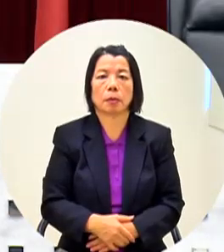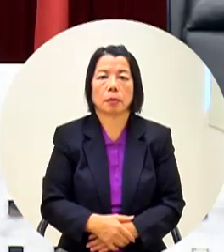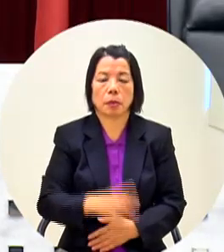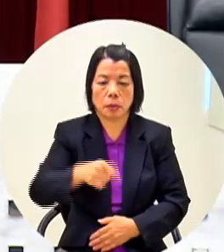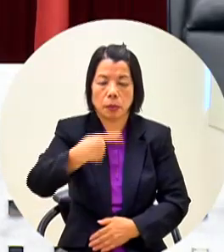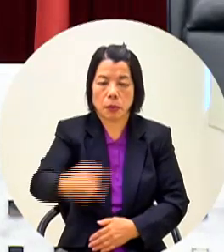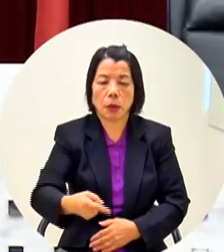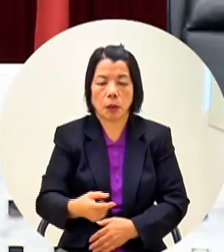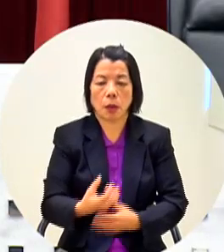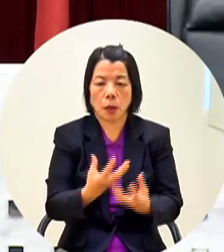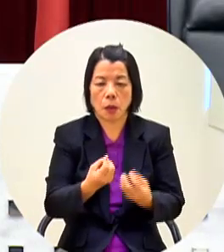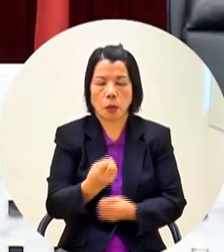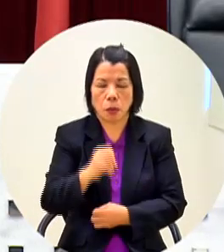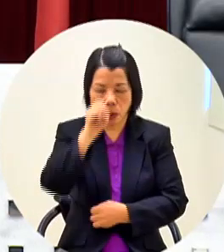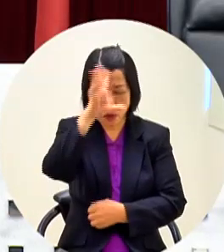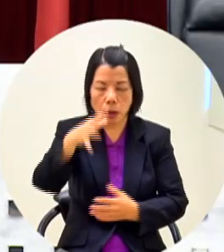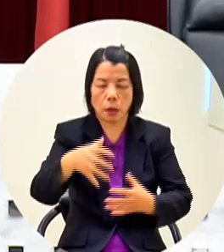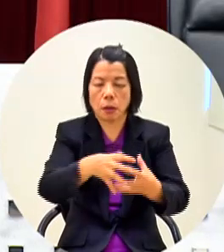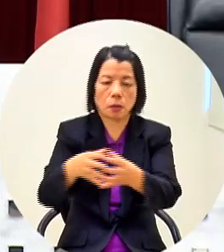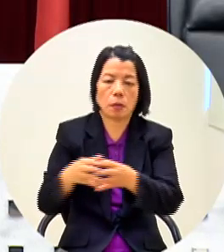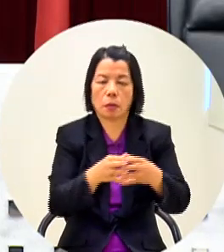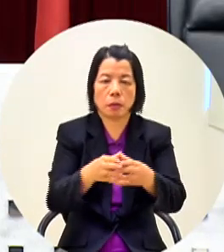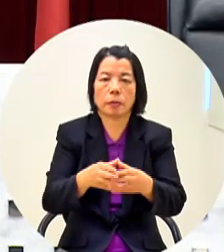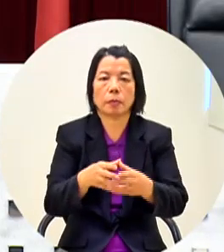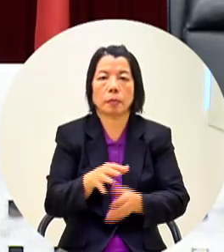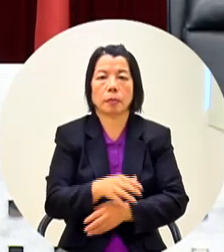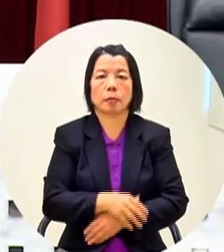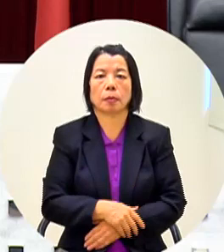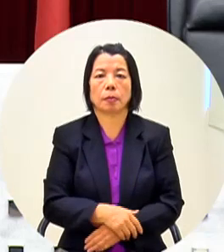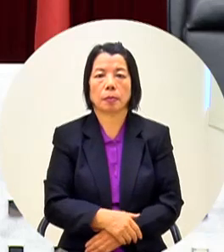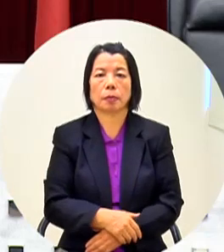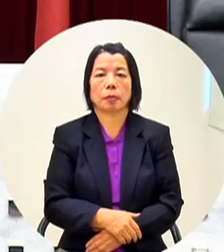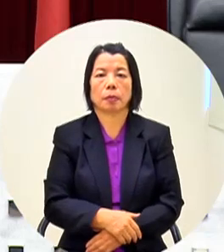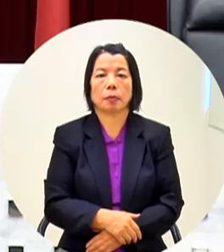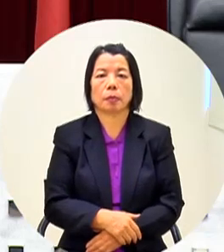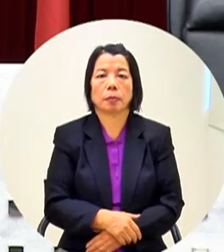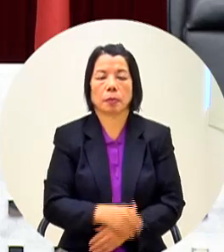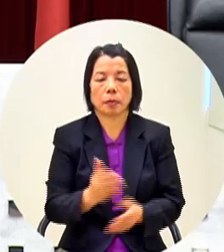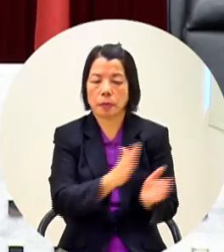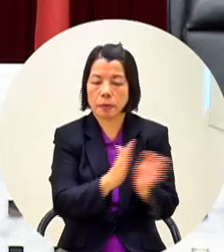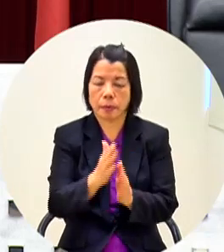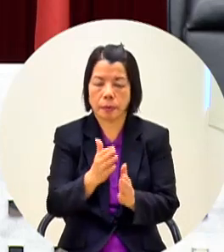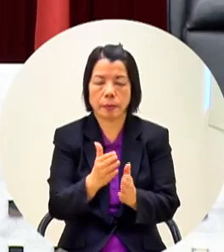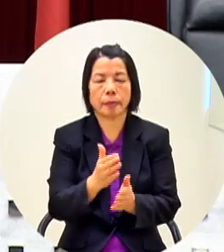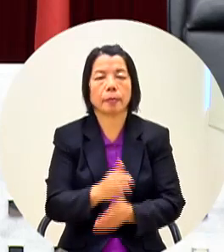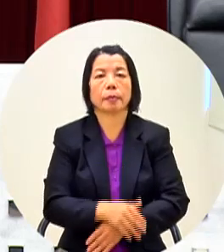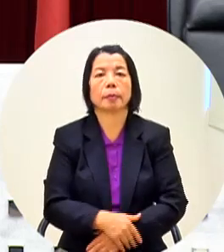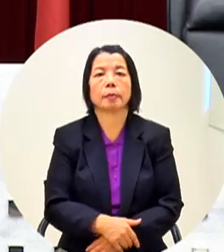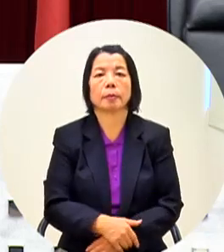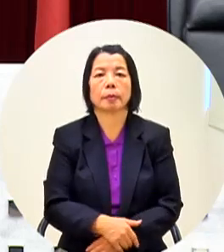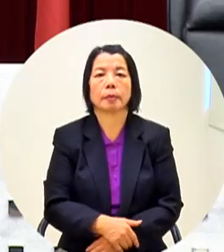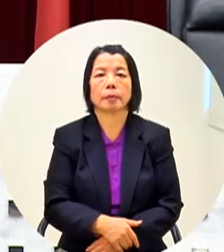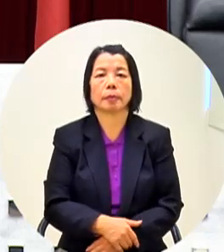请无党团结联盟党团发言，请准备。